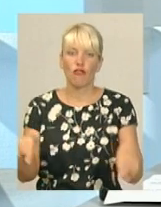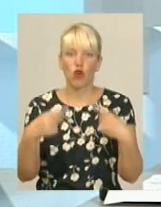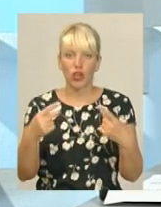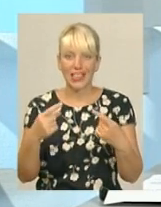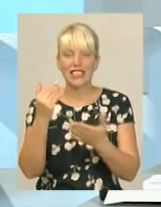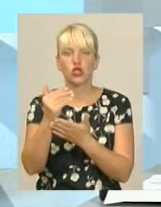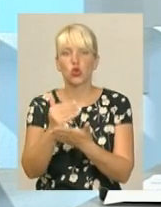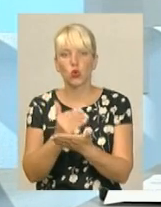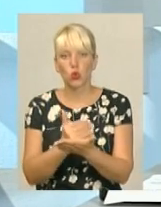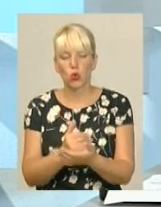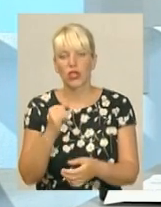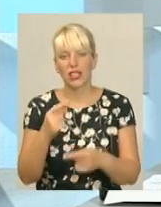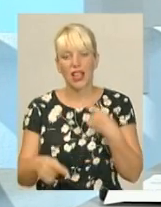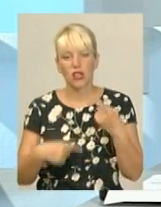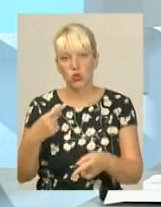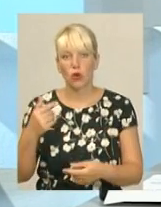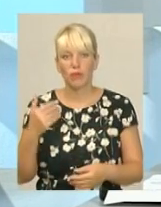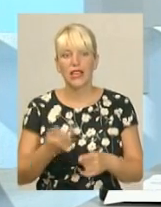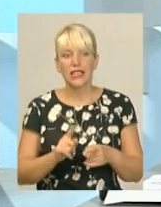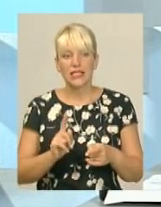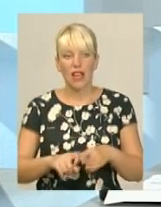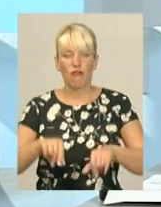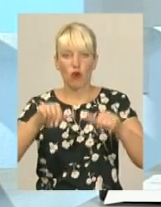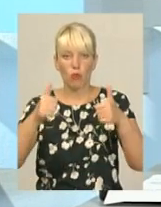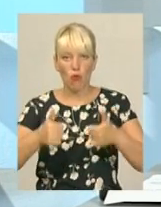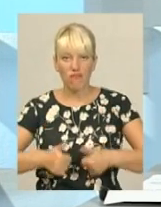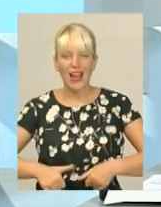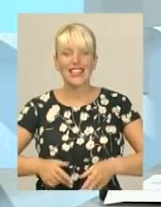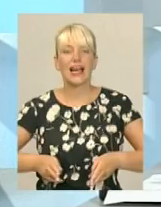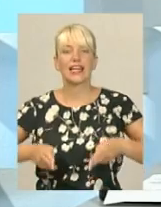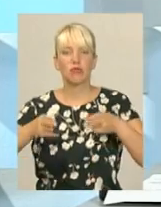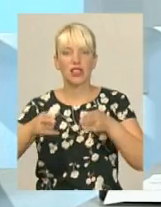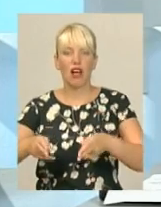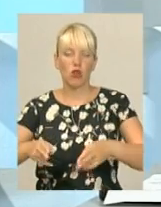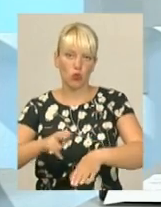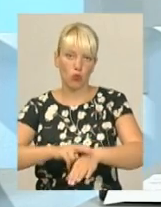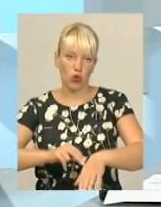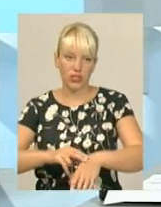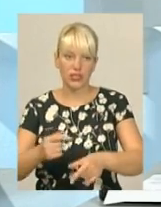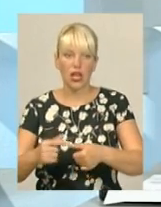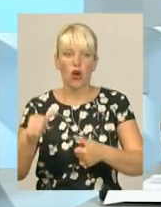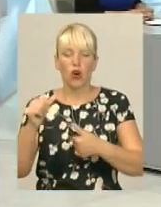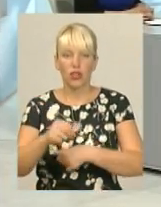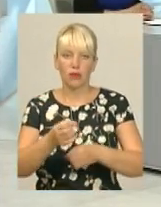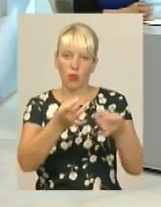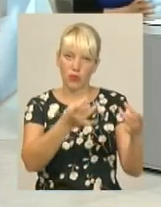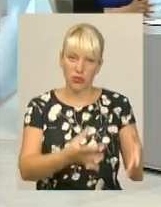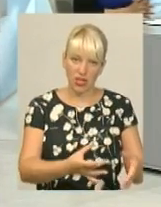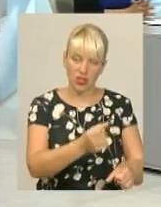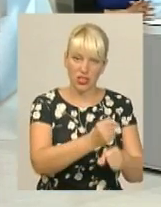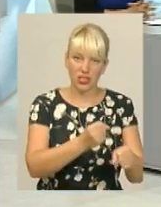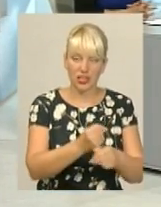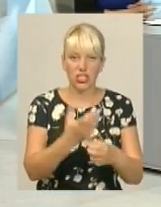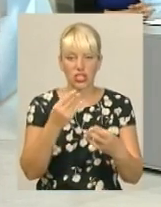– це реформування кримінальної поліції. Тому що крім превентивної діяльності ще має